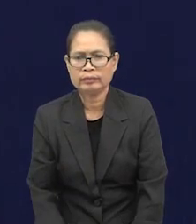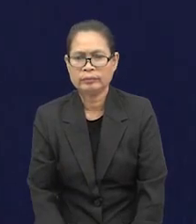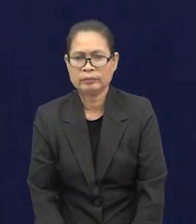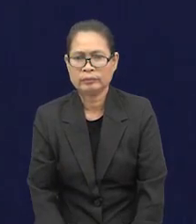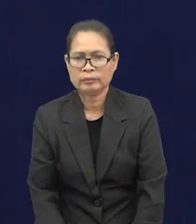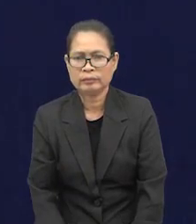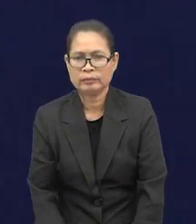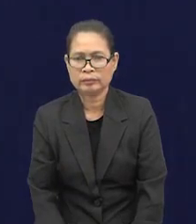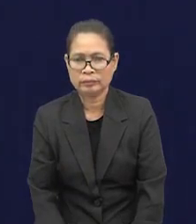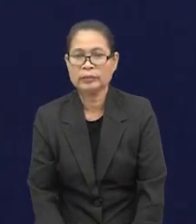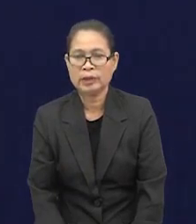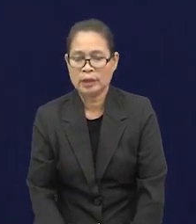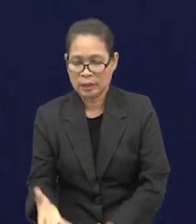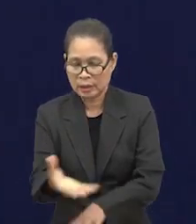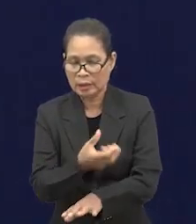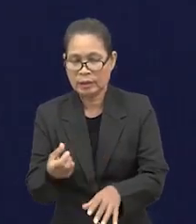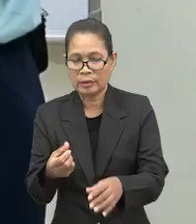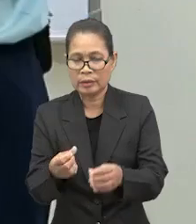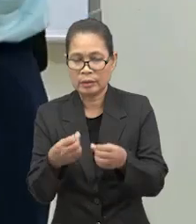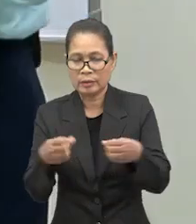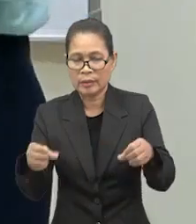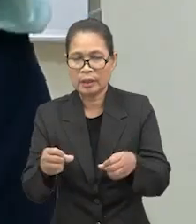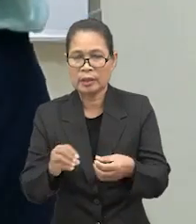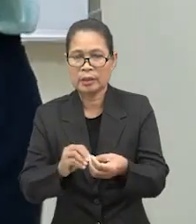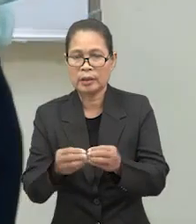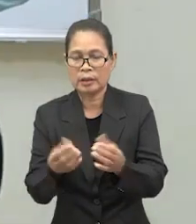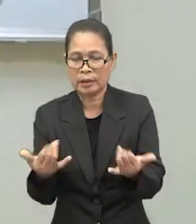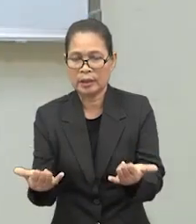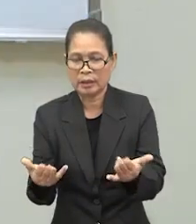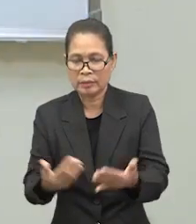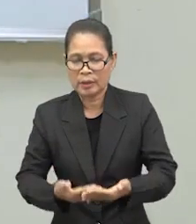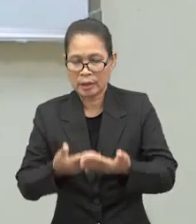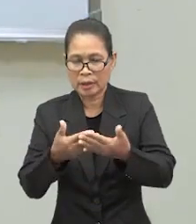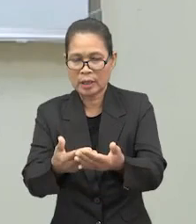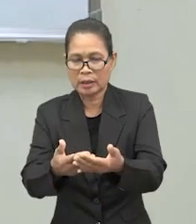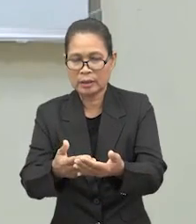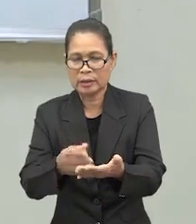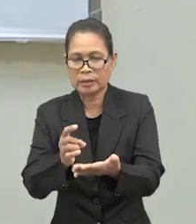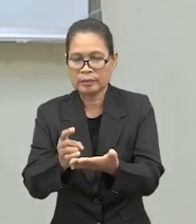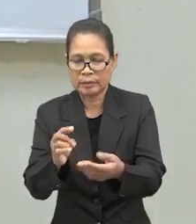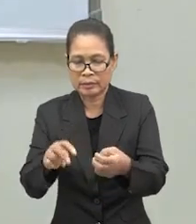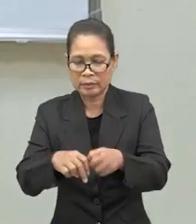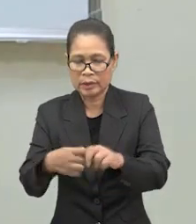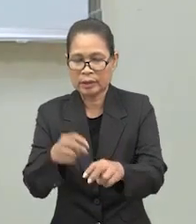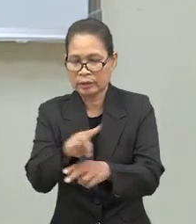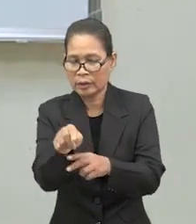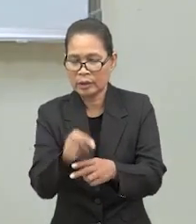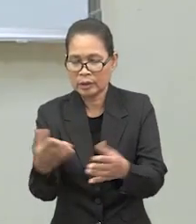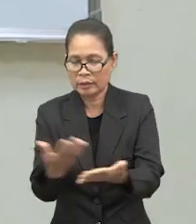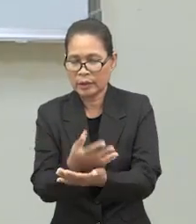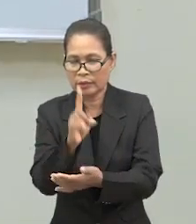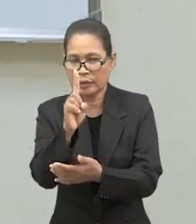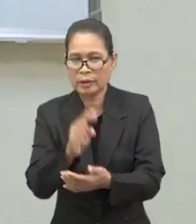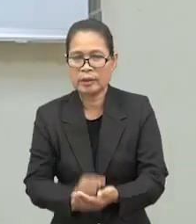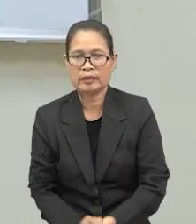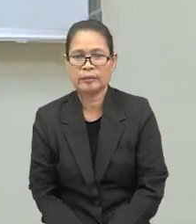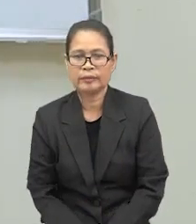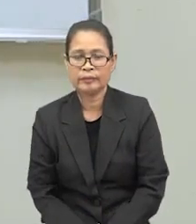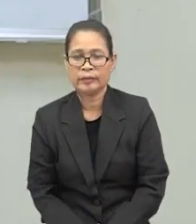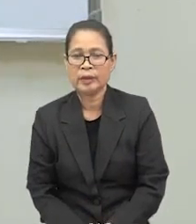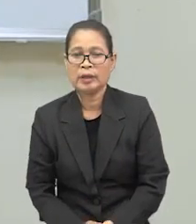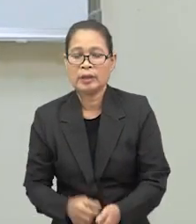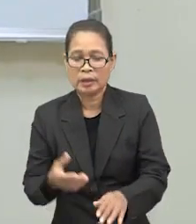chất pram chà chẳng còn nhiều loại bạc lệnh ní tới bằng cách chia chấm nọt mùi tiền